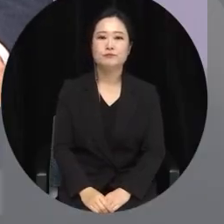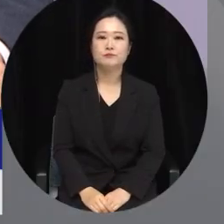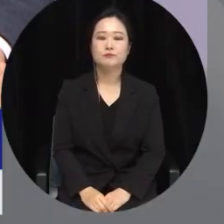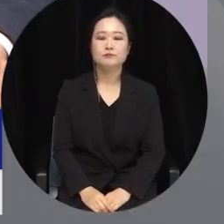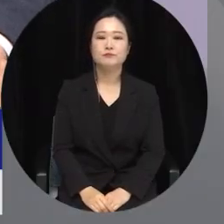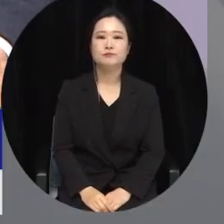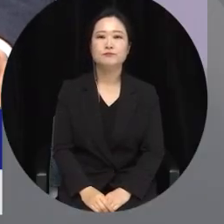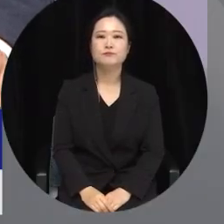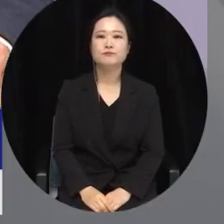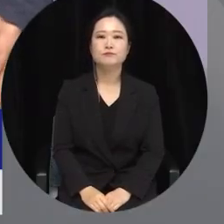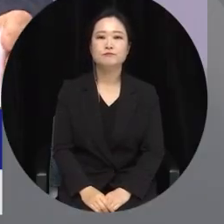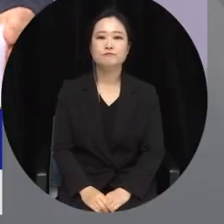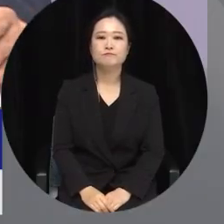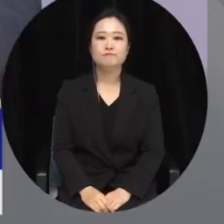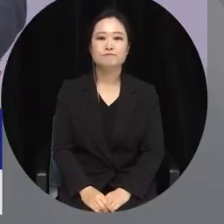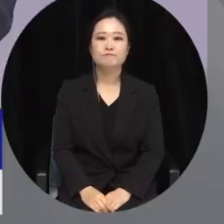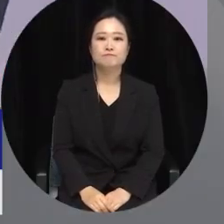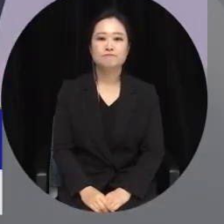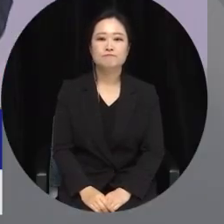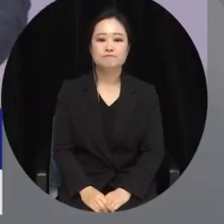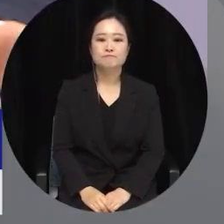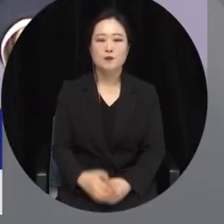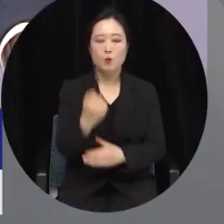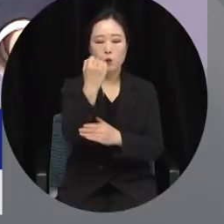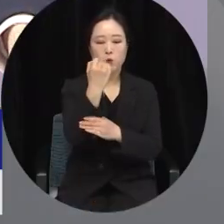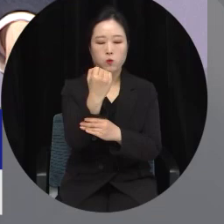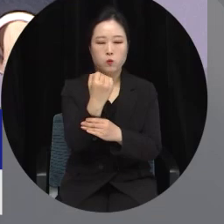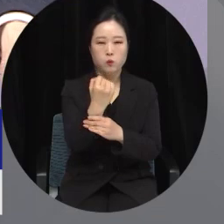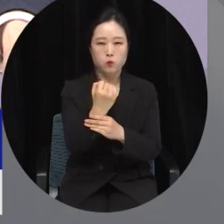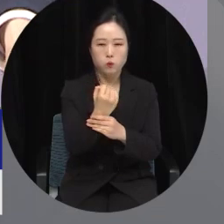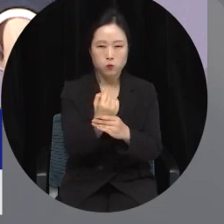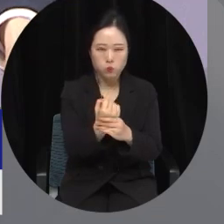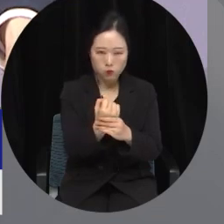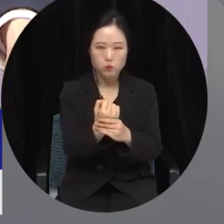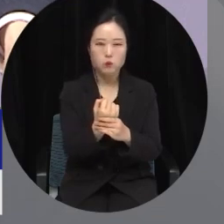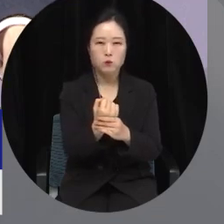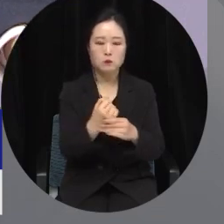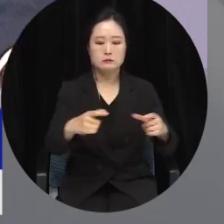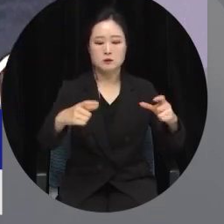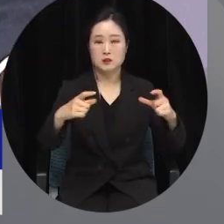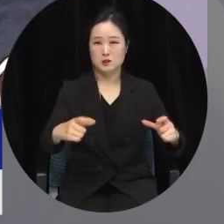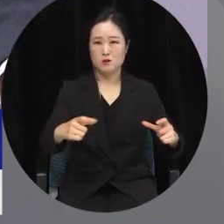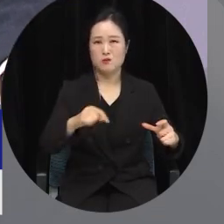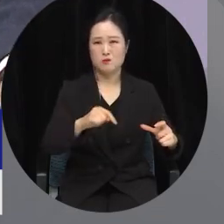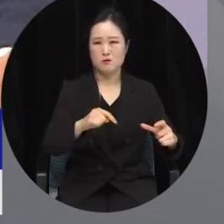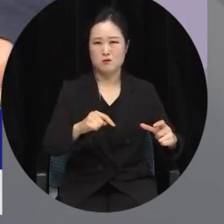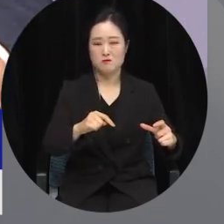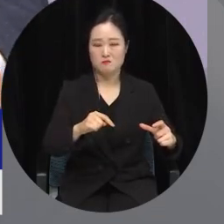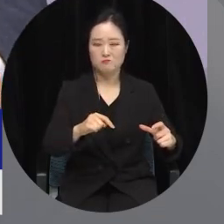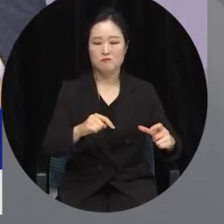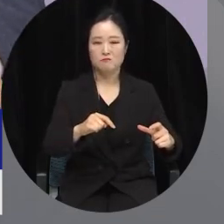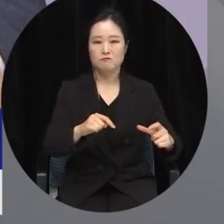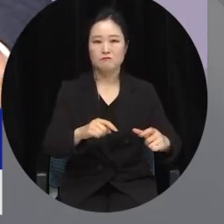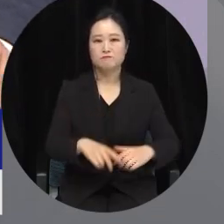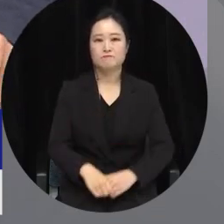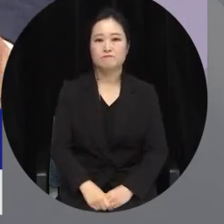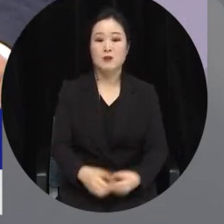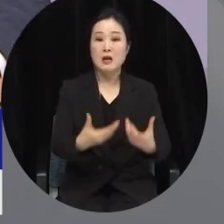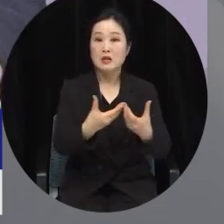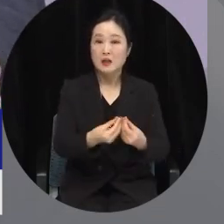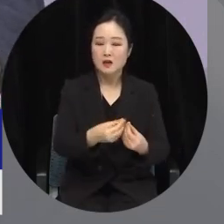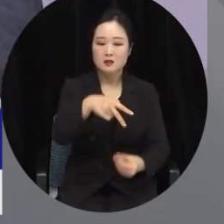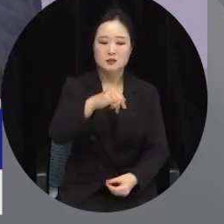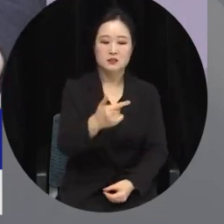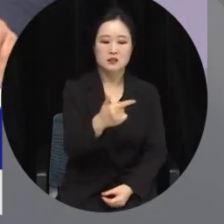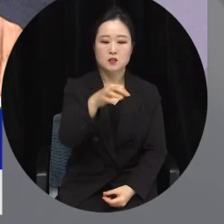우리 이 지역의 이 노후 주택지 재개발 재건축 관심 많으신데 예를 들면 신월